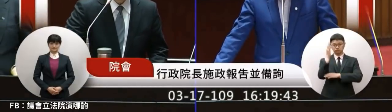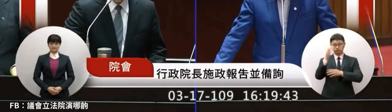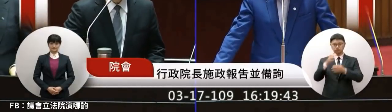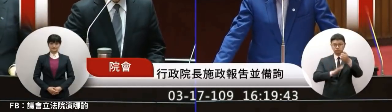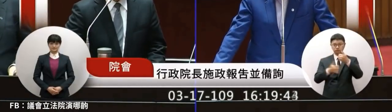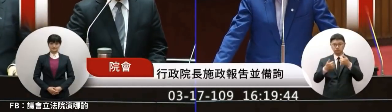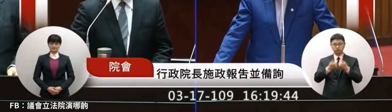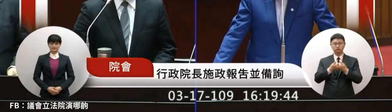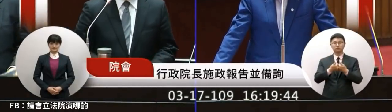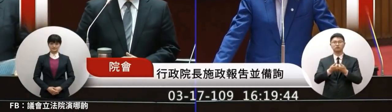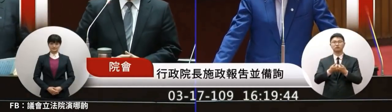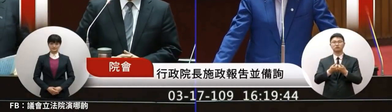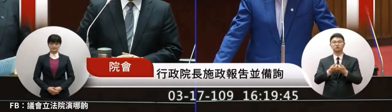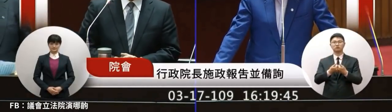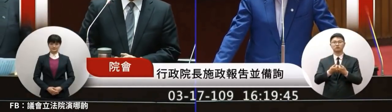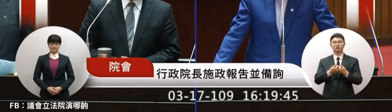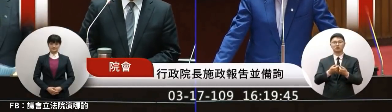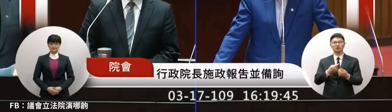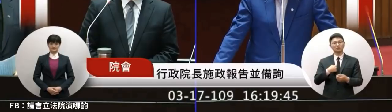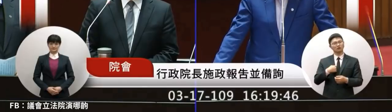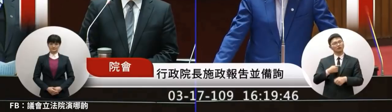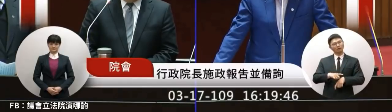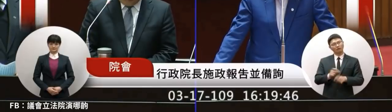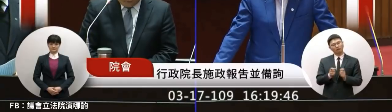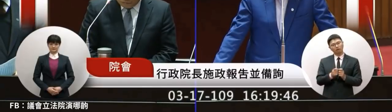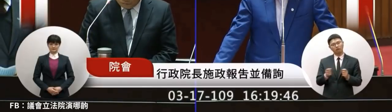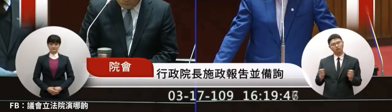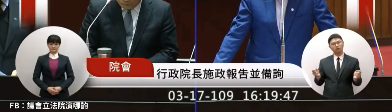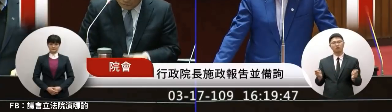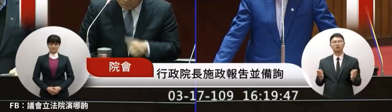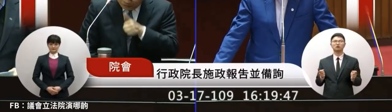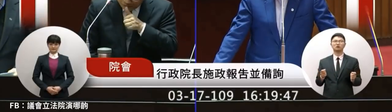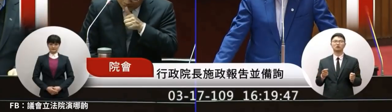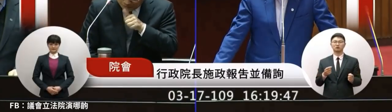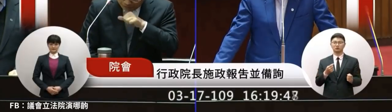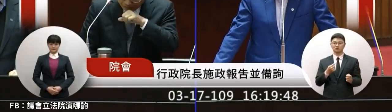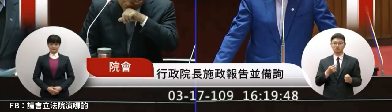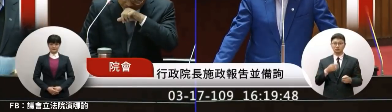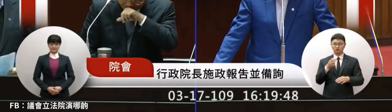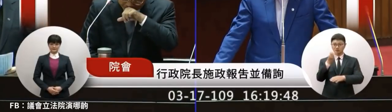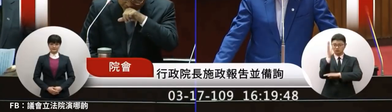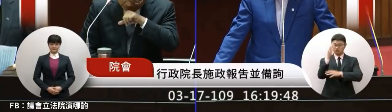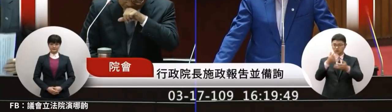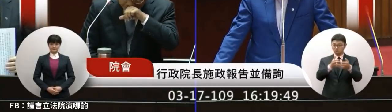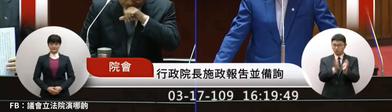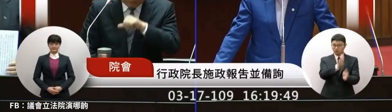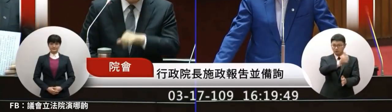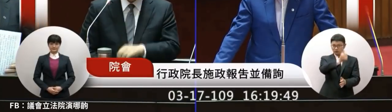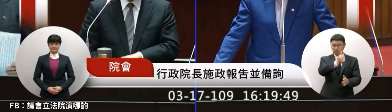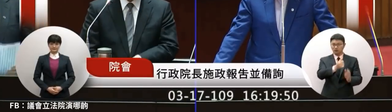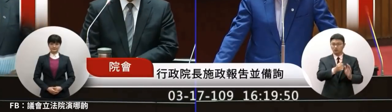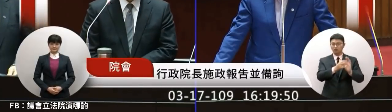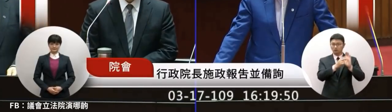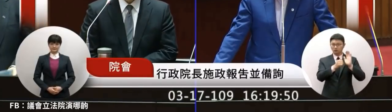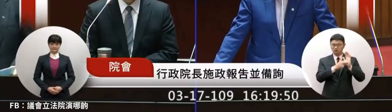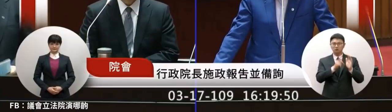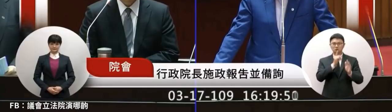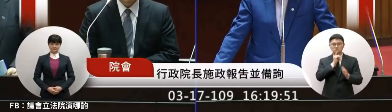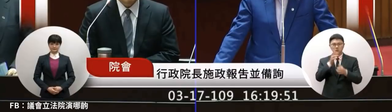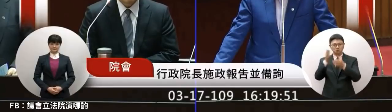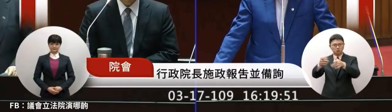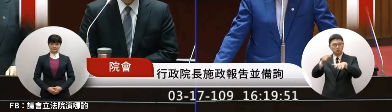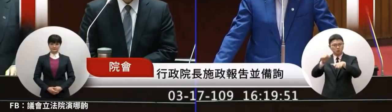会花了很长的时间，我们财政部长说要照顾我们的企